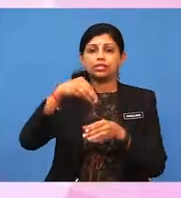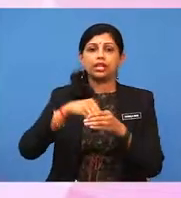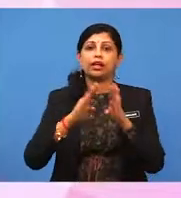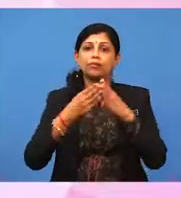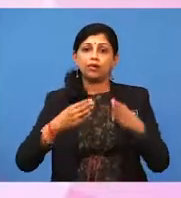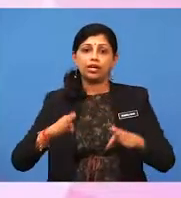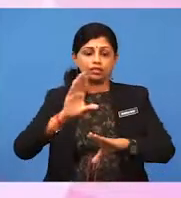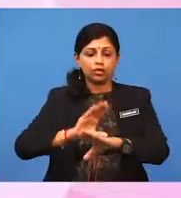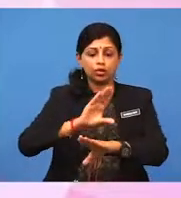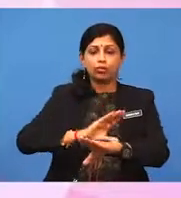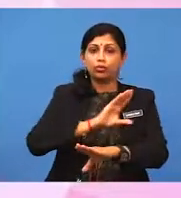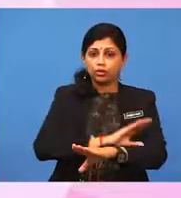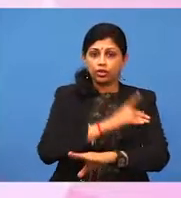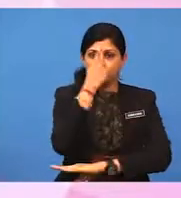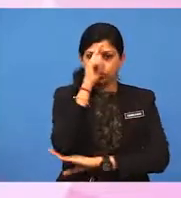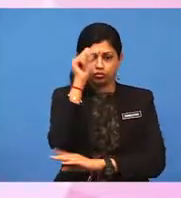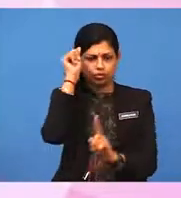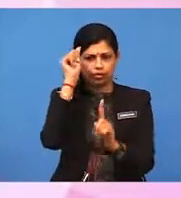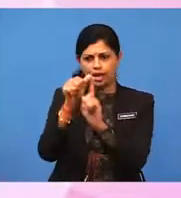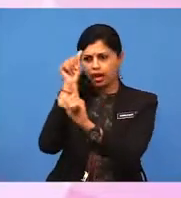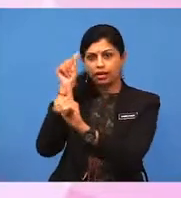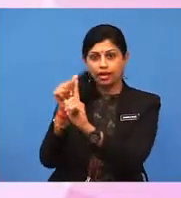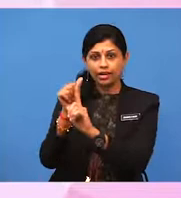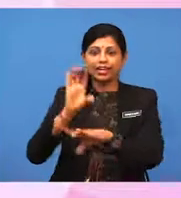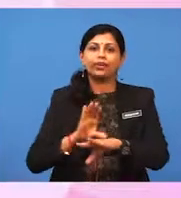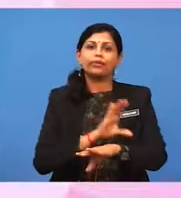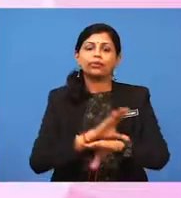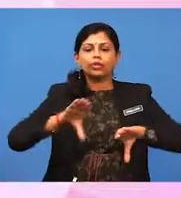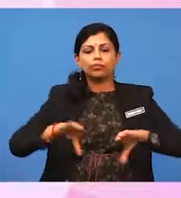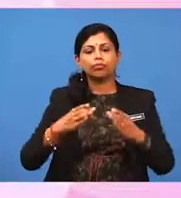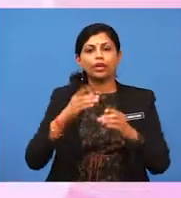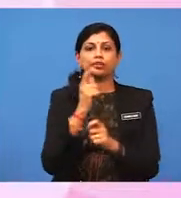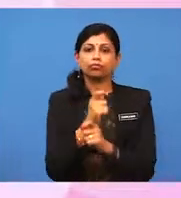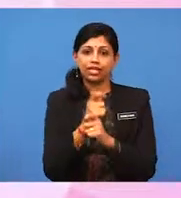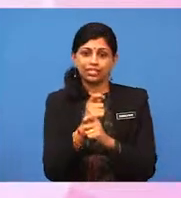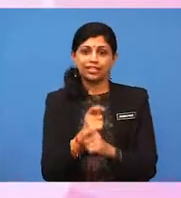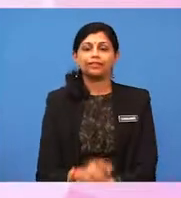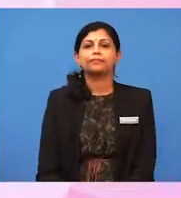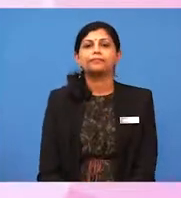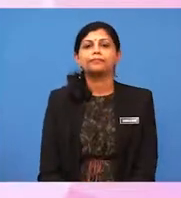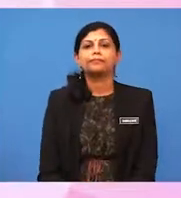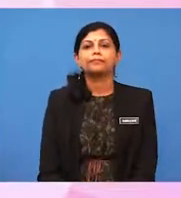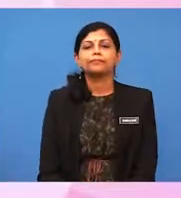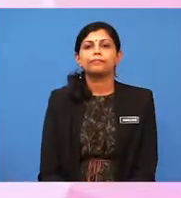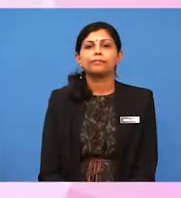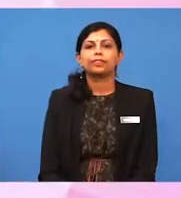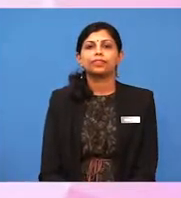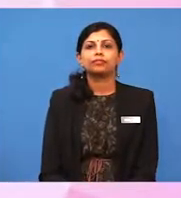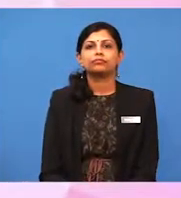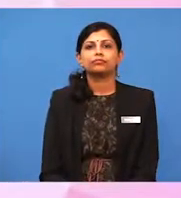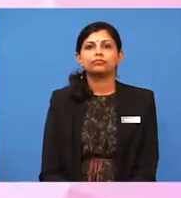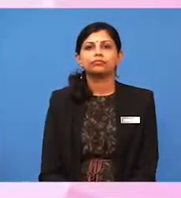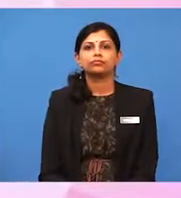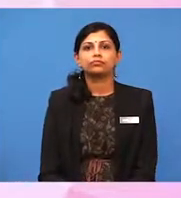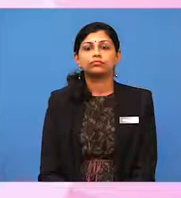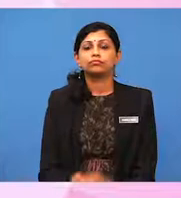bahasa komputer untuk mengarahkan komputer melaksanakan sesuatu tugasan. Selain itu, satu